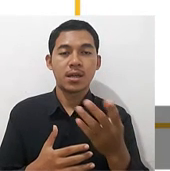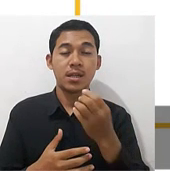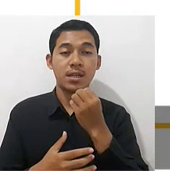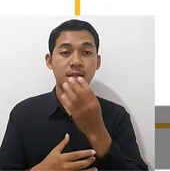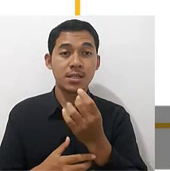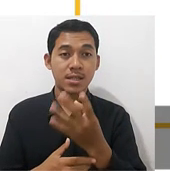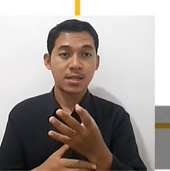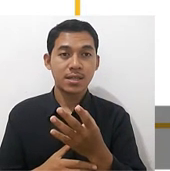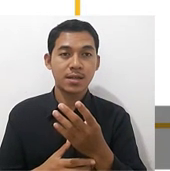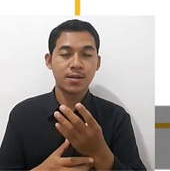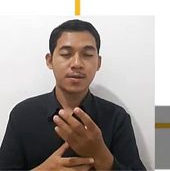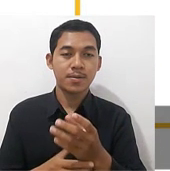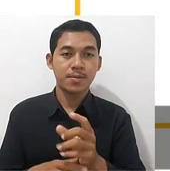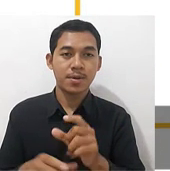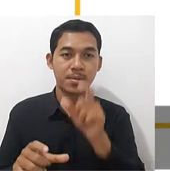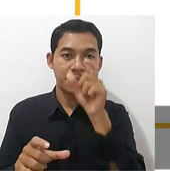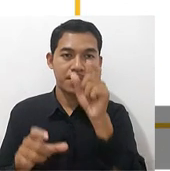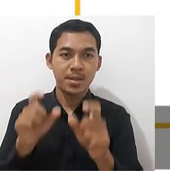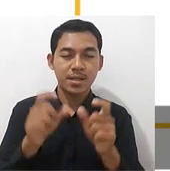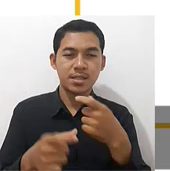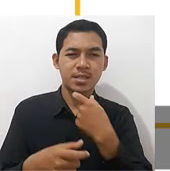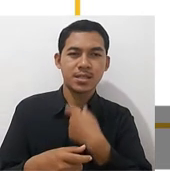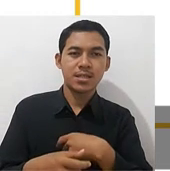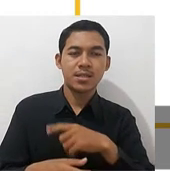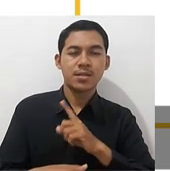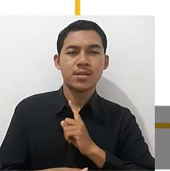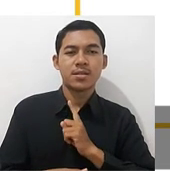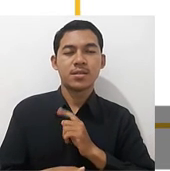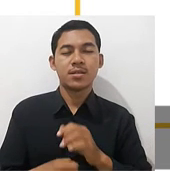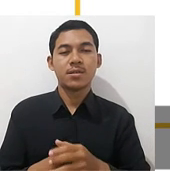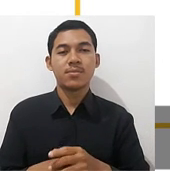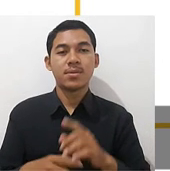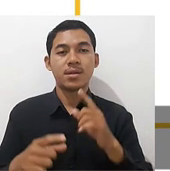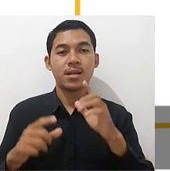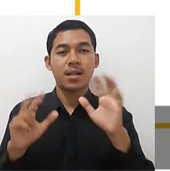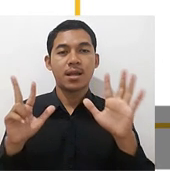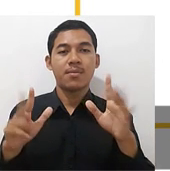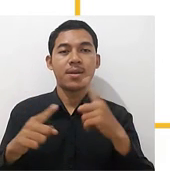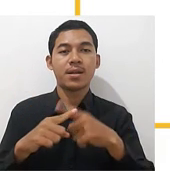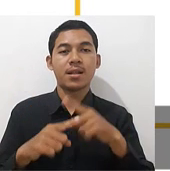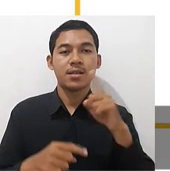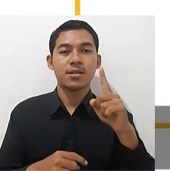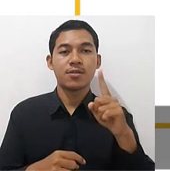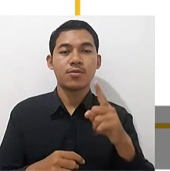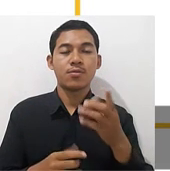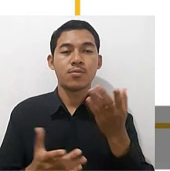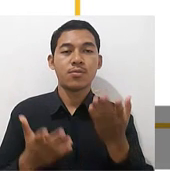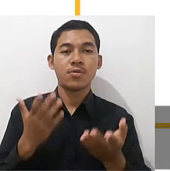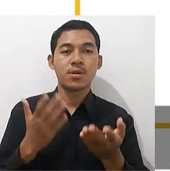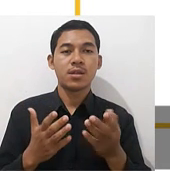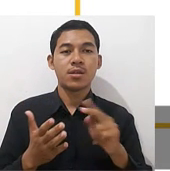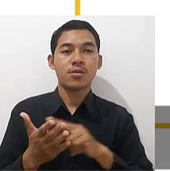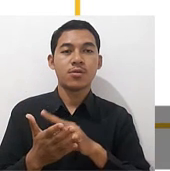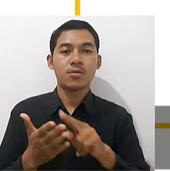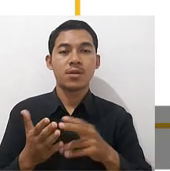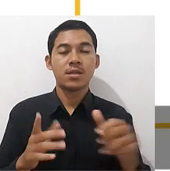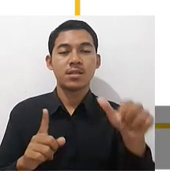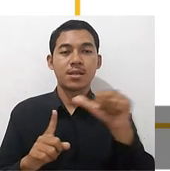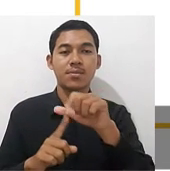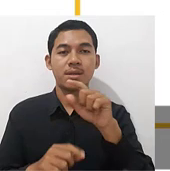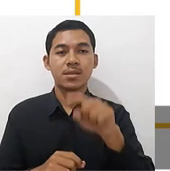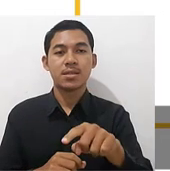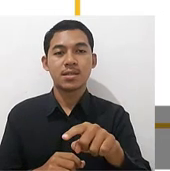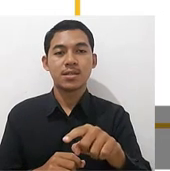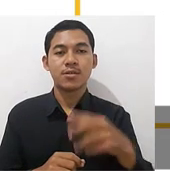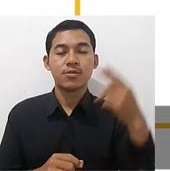dijelasin prinsip kerja dari si multiplexer 8 kali 1 ini. Oke? Mungkin perkuliahan kita sampai di